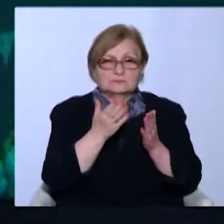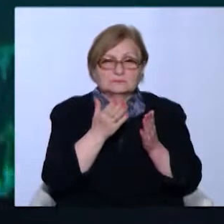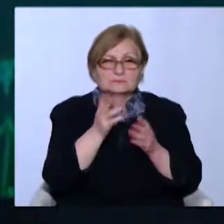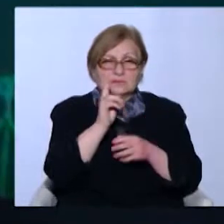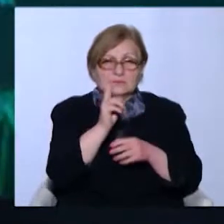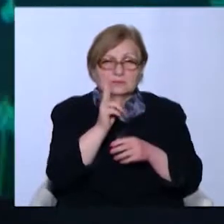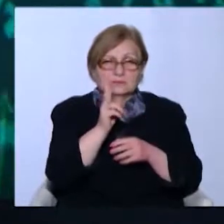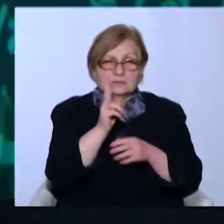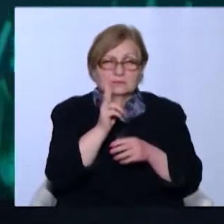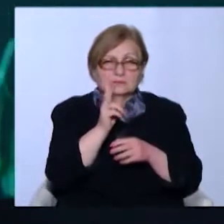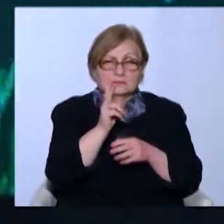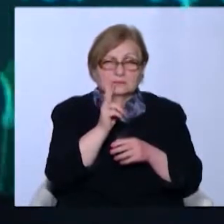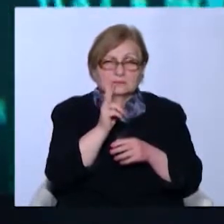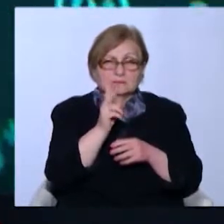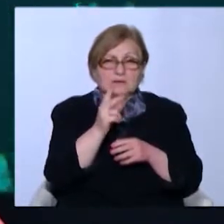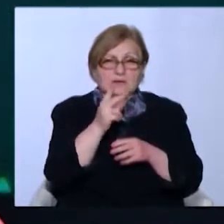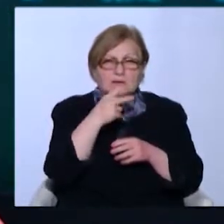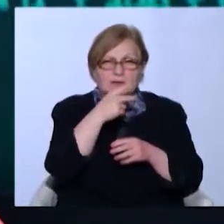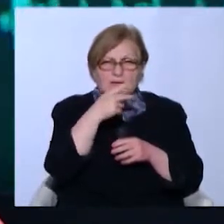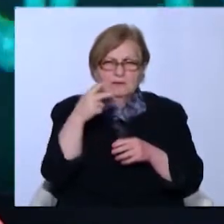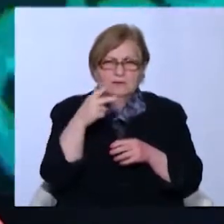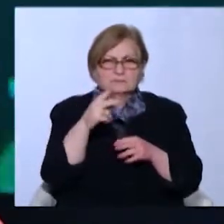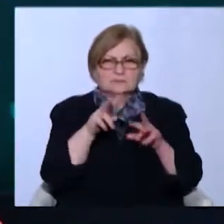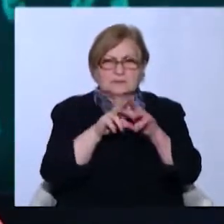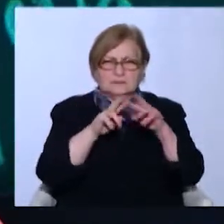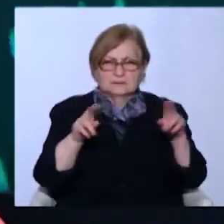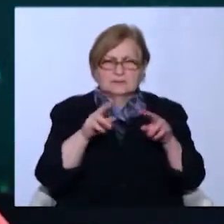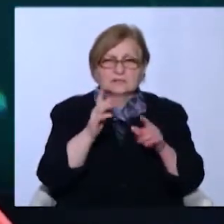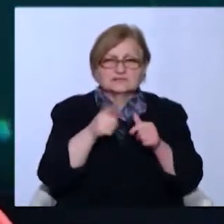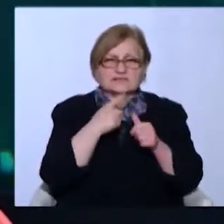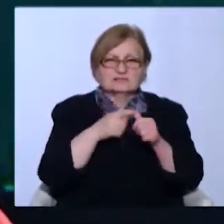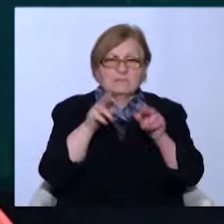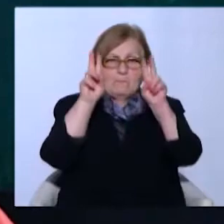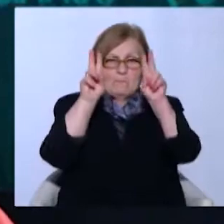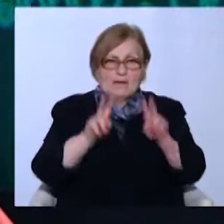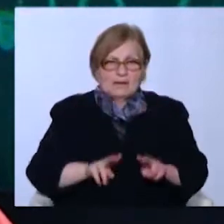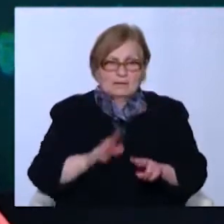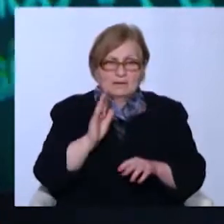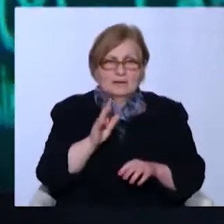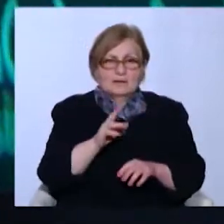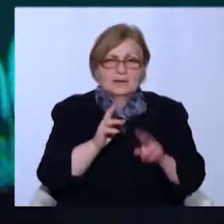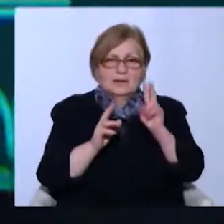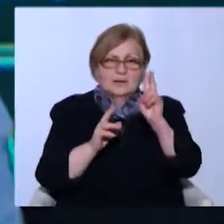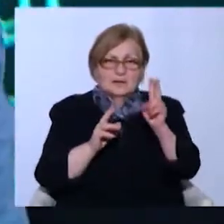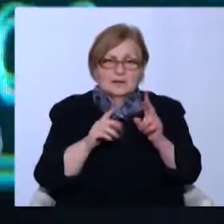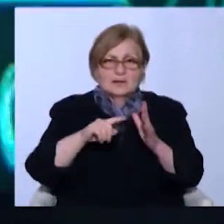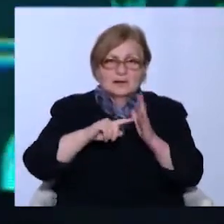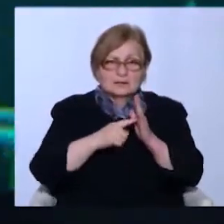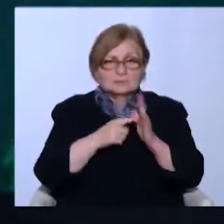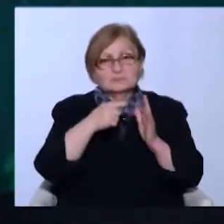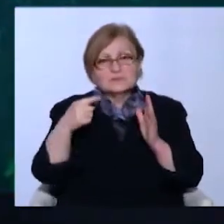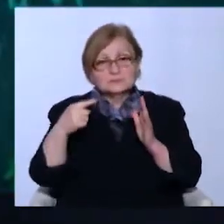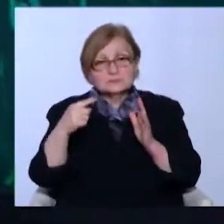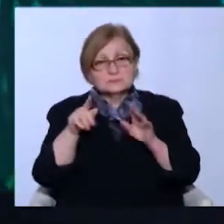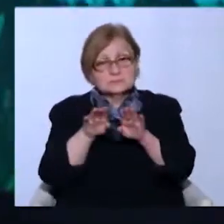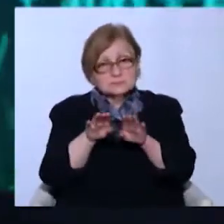K ორ წრფეს თანატოლი აქვთ, მაშინ ისინი პარალელური წრფეები მიიღება. ხოლო თუ K პარამეტრების ნამრავლი მინუს 1-ის ტოლი